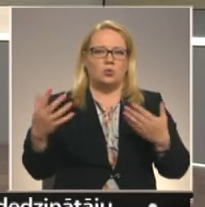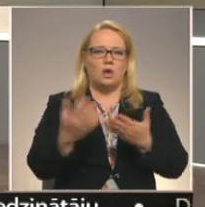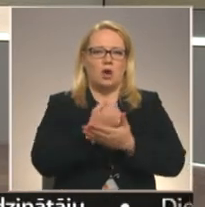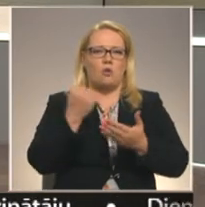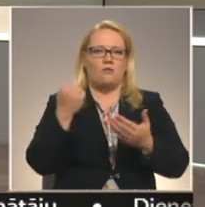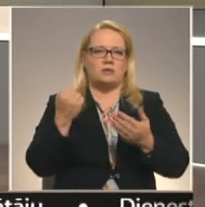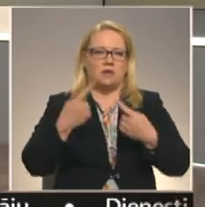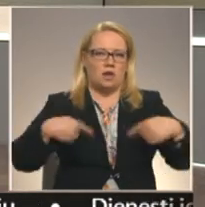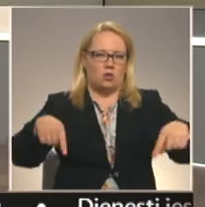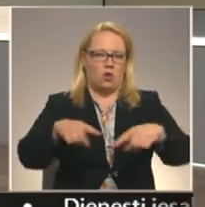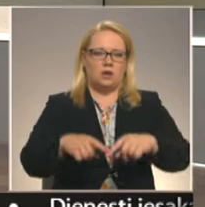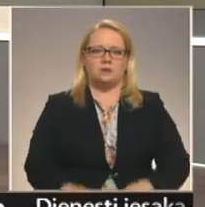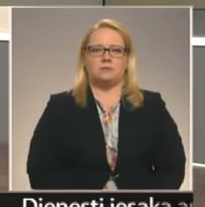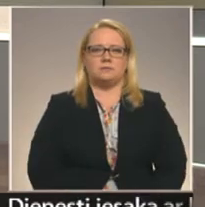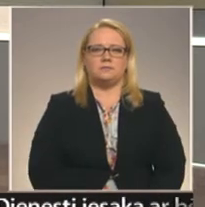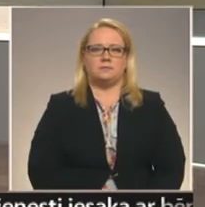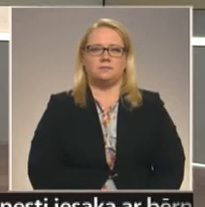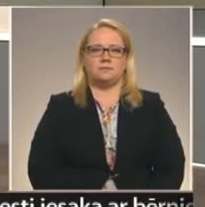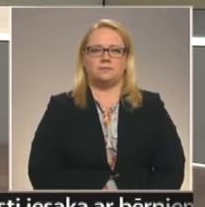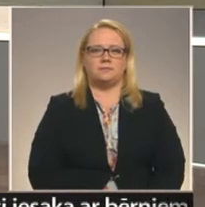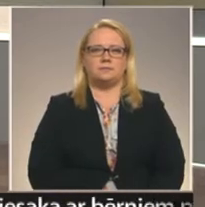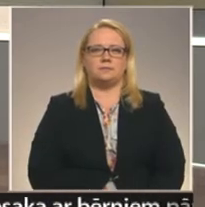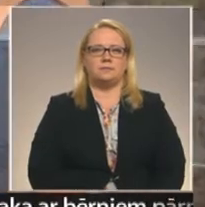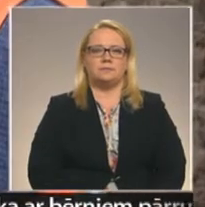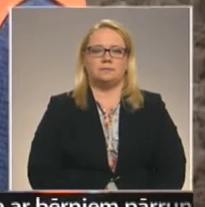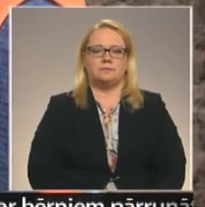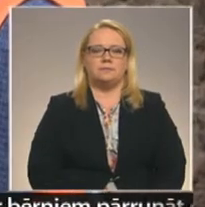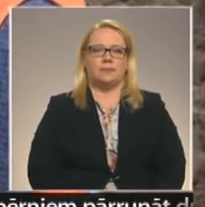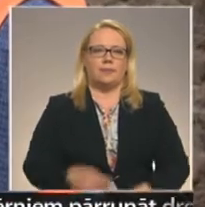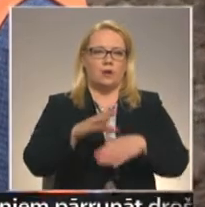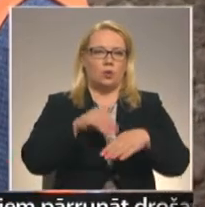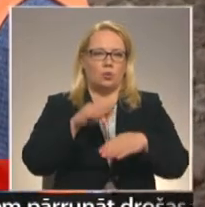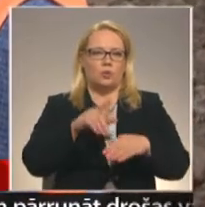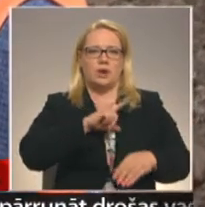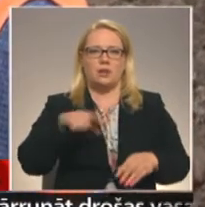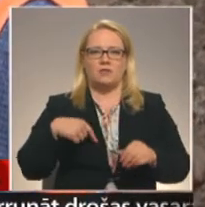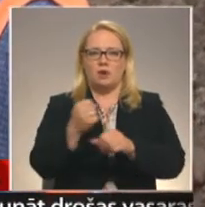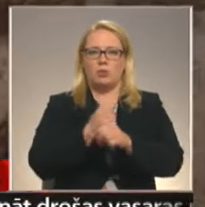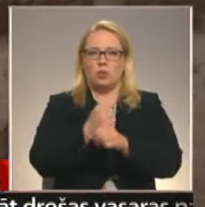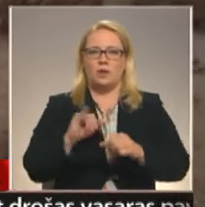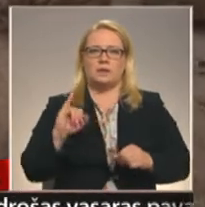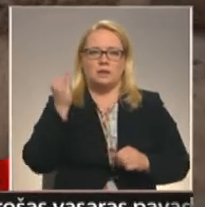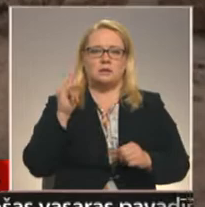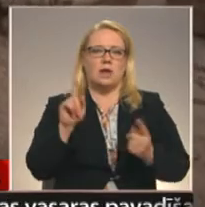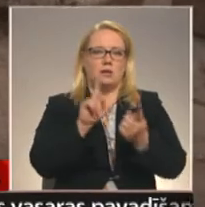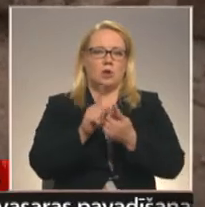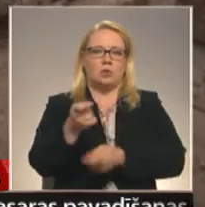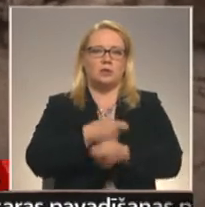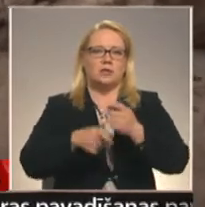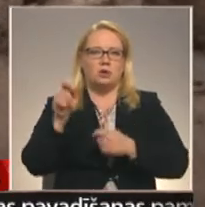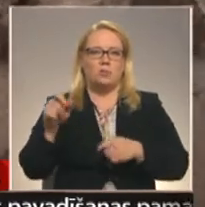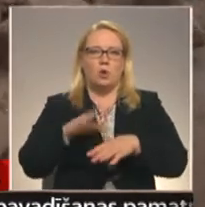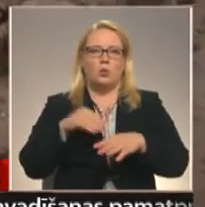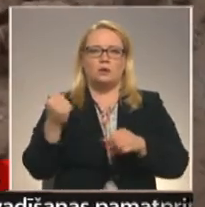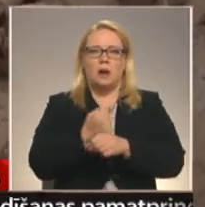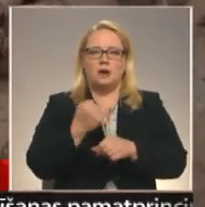vairāk stāsta Latgales reģionālā televīzija. Kūdra ir Latvijas brūnais zelts. Tā tiekoties ar uzņēmējiem, kūdras